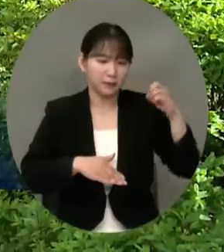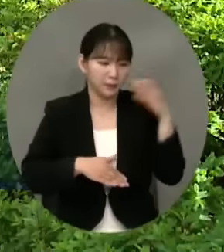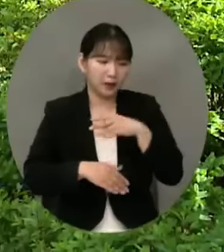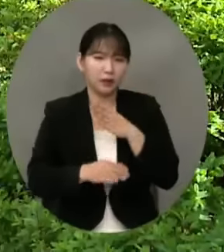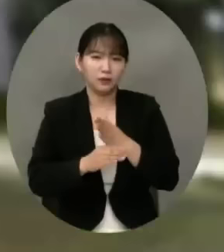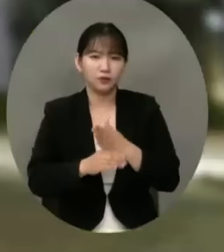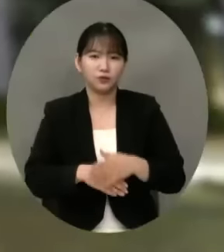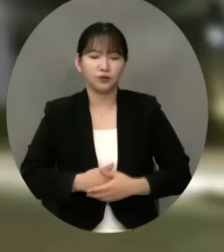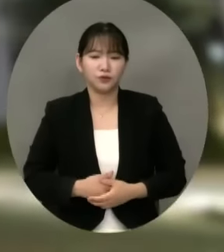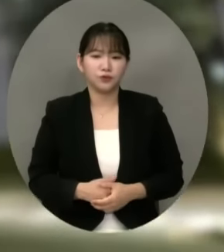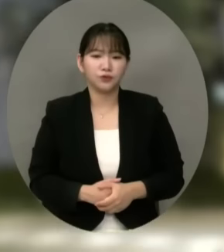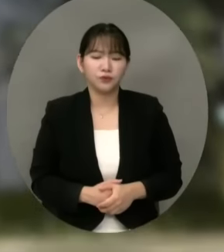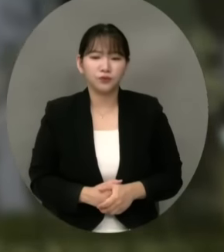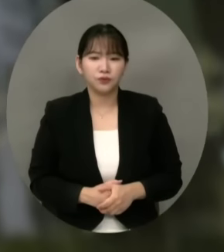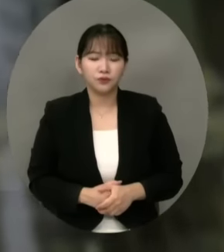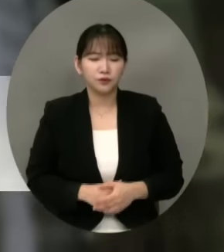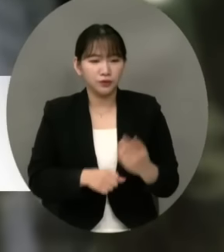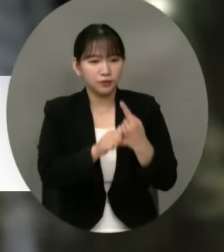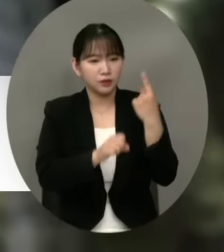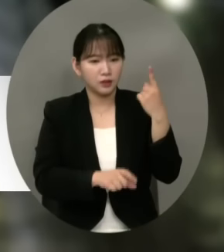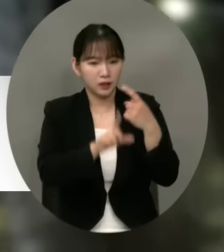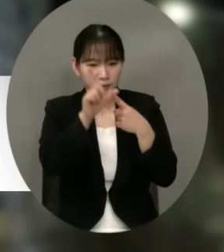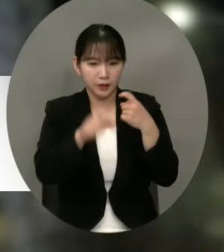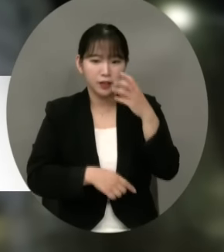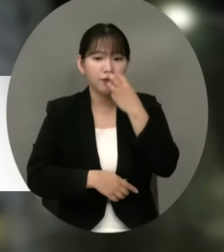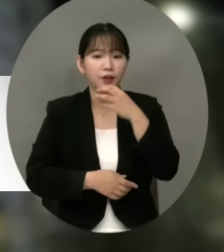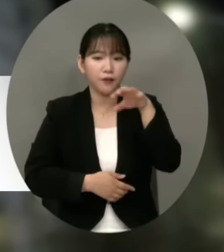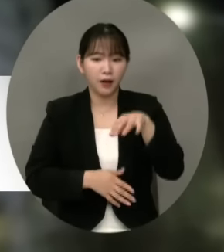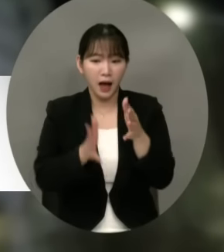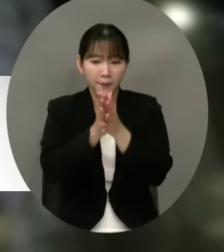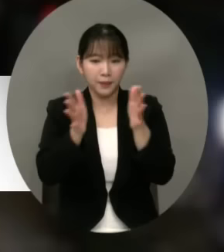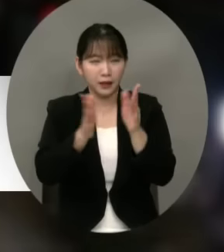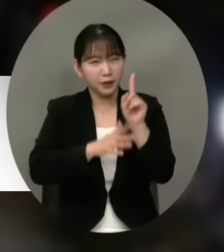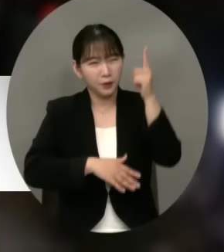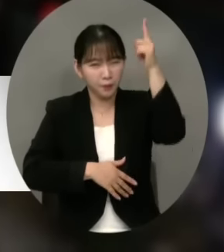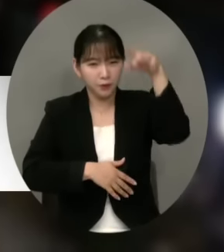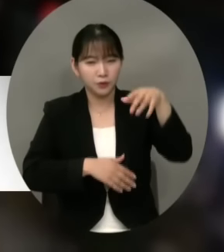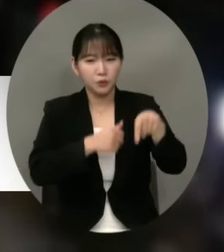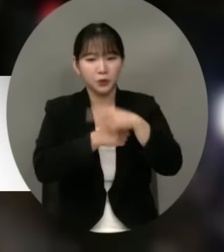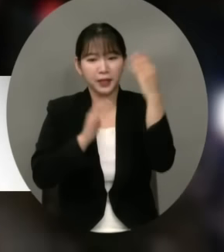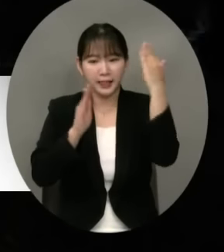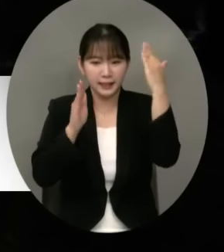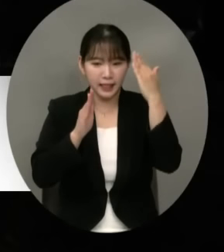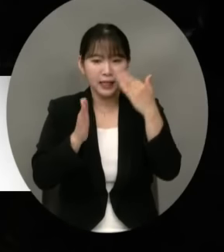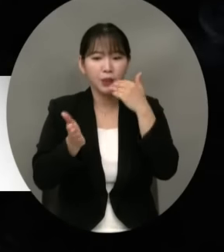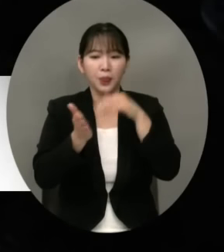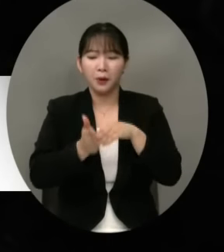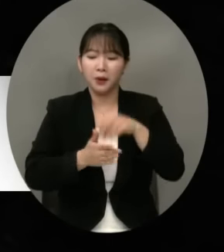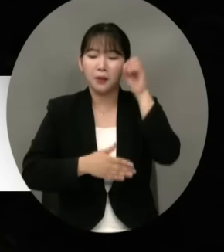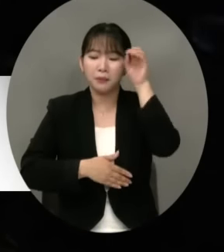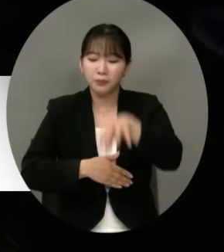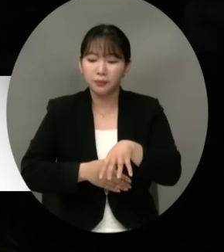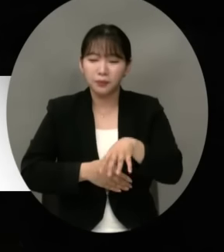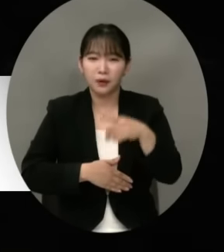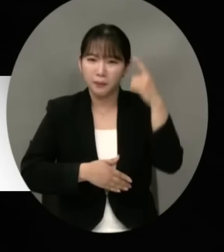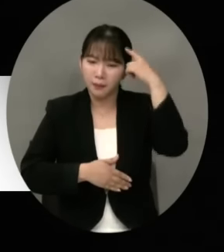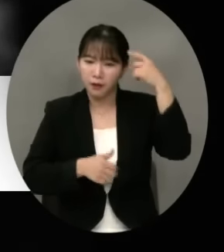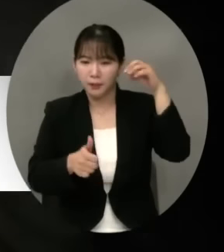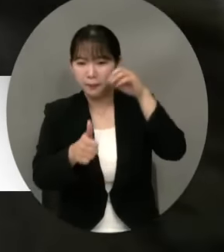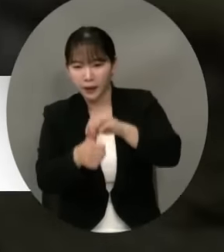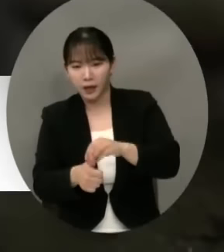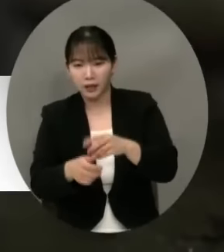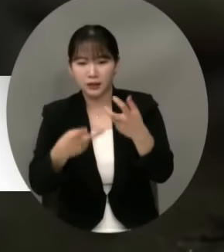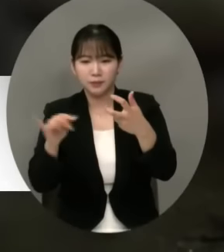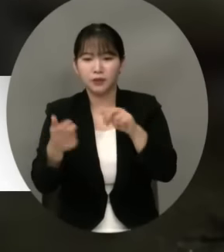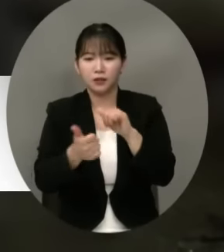하고 있거든요. 지난해 11월 서울에서는 아파트 고층에서 초등학생이 던진 돌에 머리를 맞은 70대가 사망하는